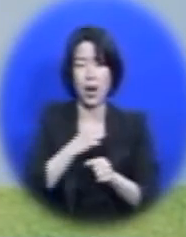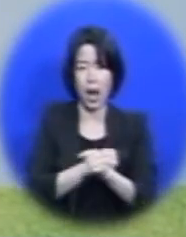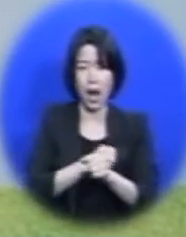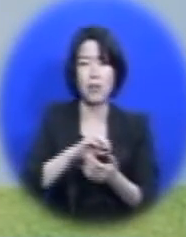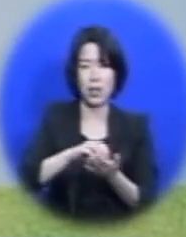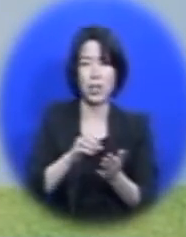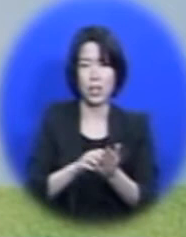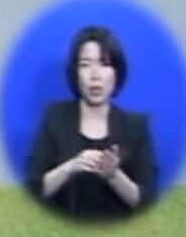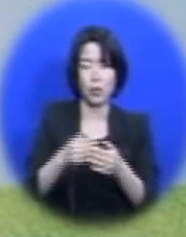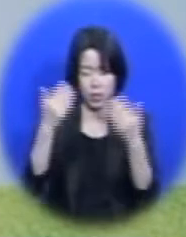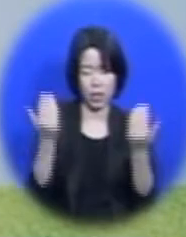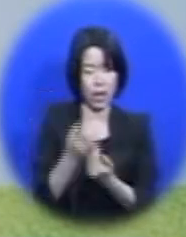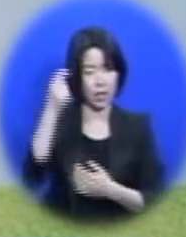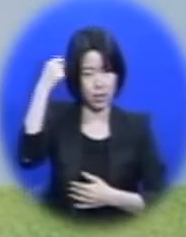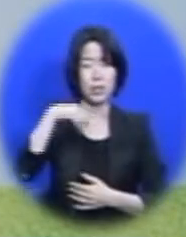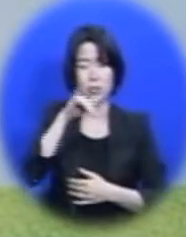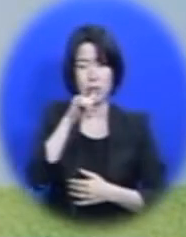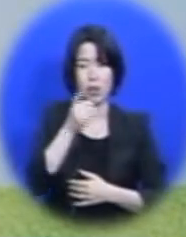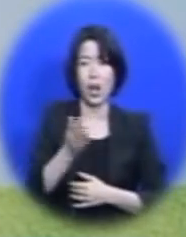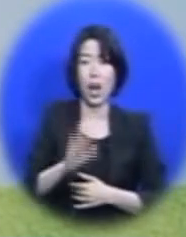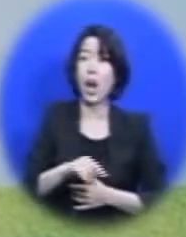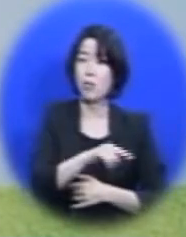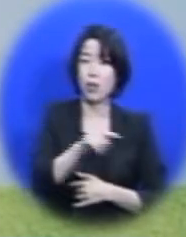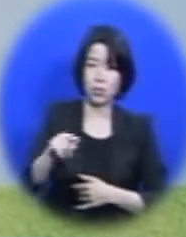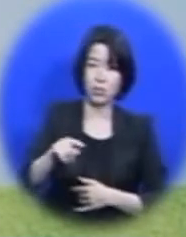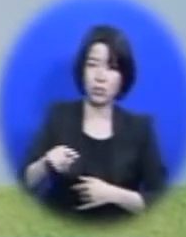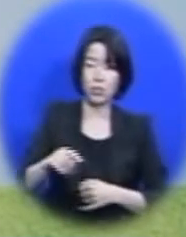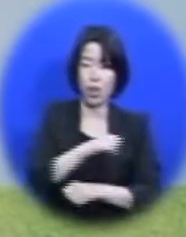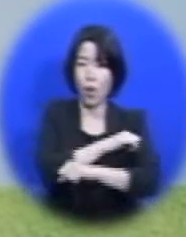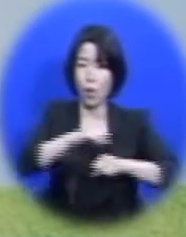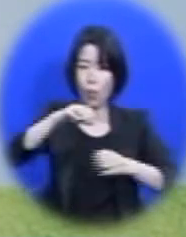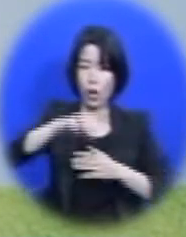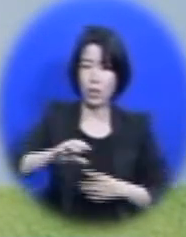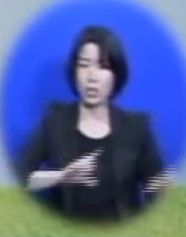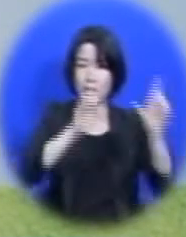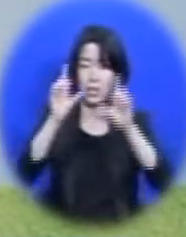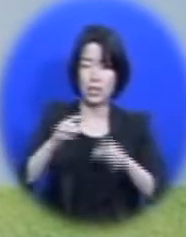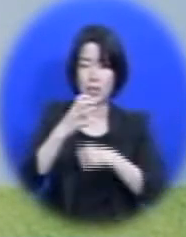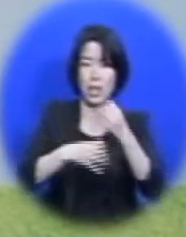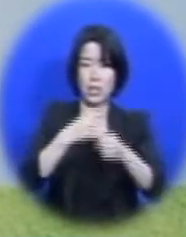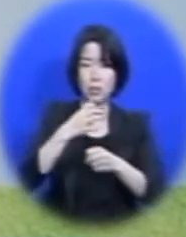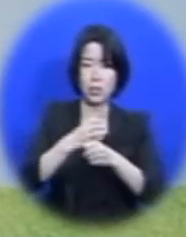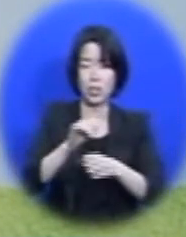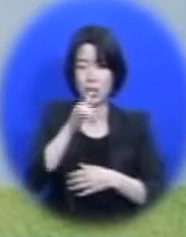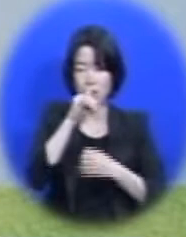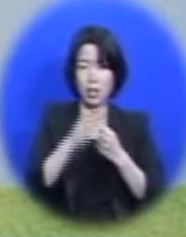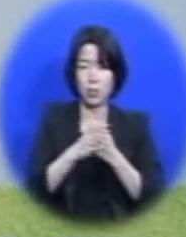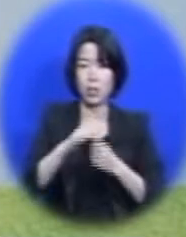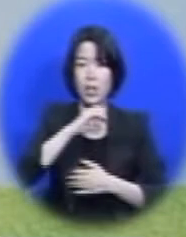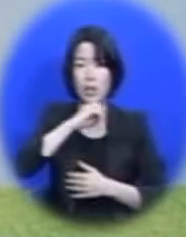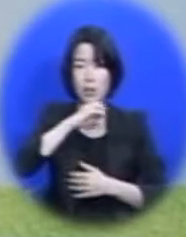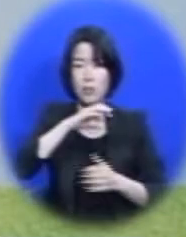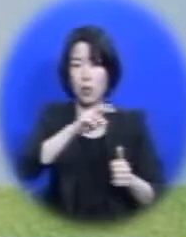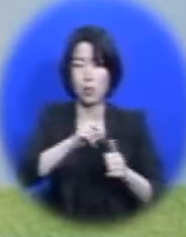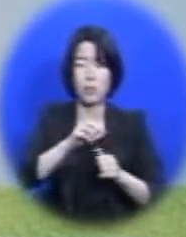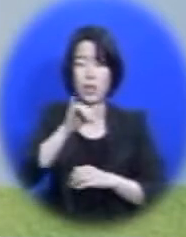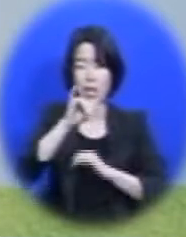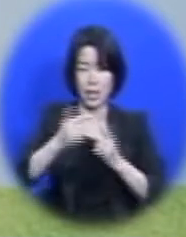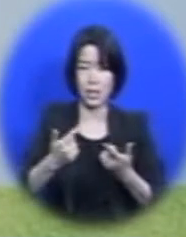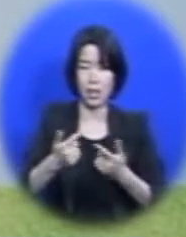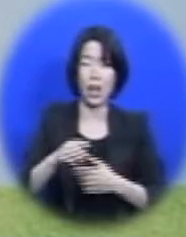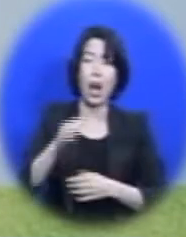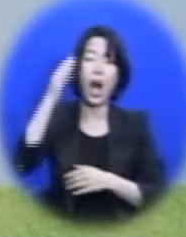느꼈어요. 그렇지만 그들이 광야에서 40년을 살았기 때문에 불평과 원망을 한 게 아니고 하나님을